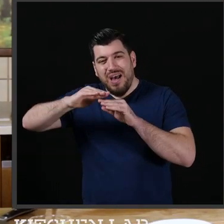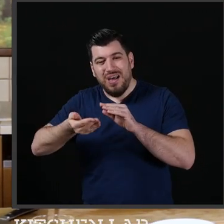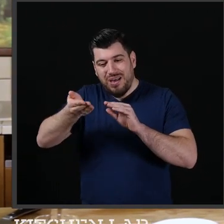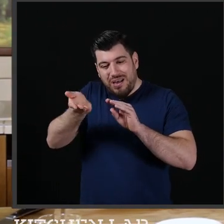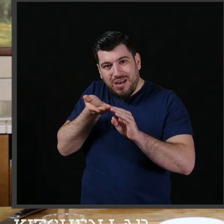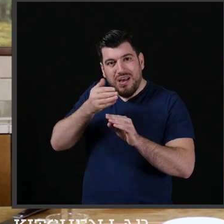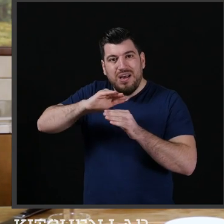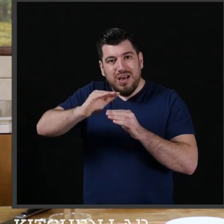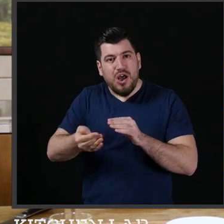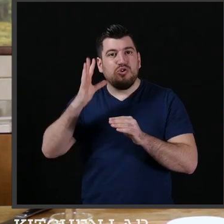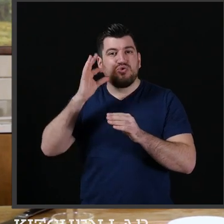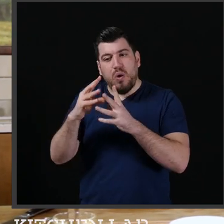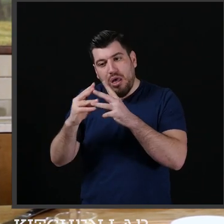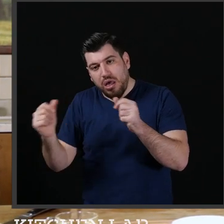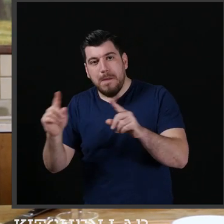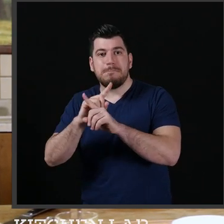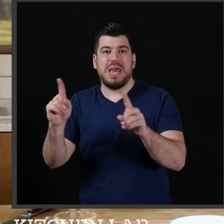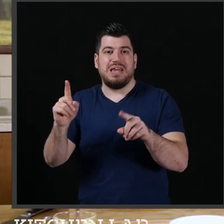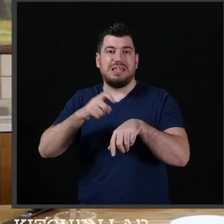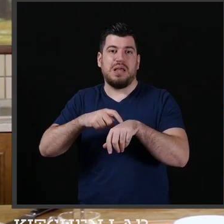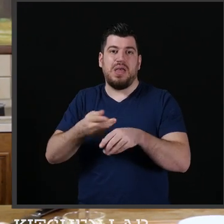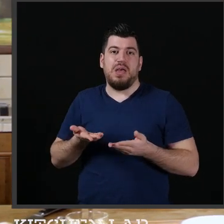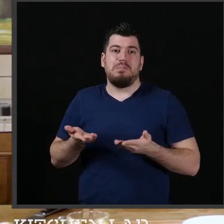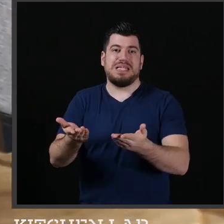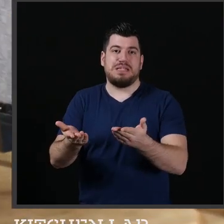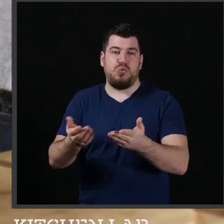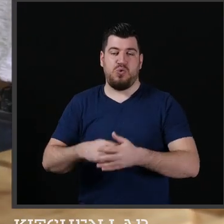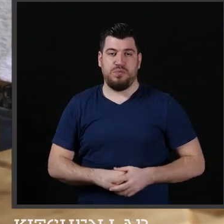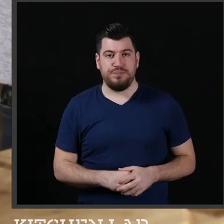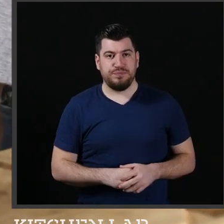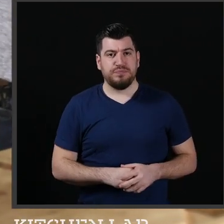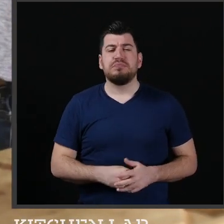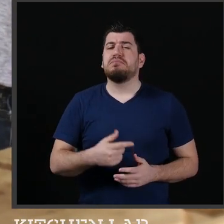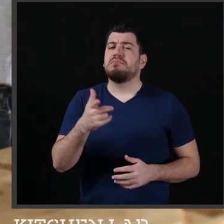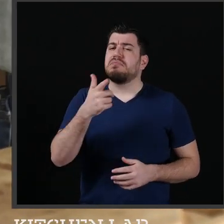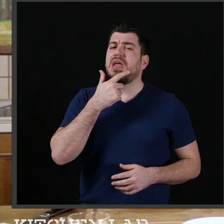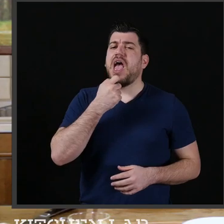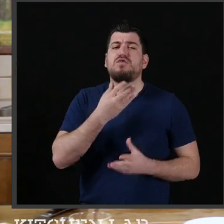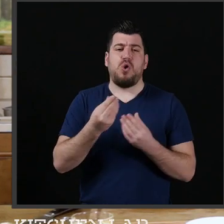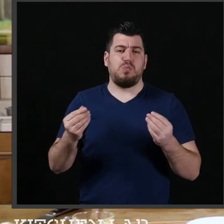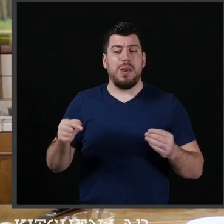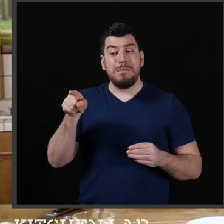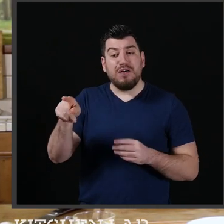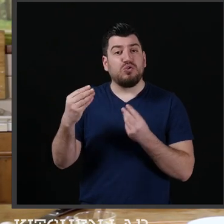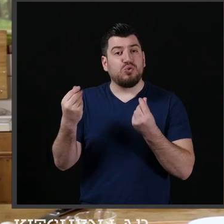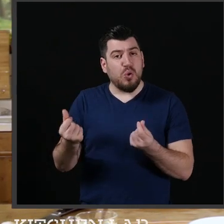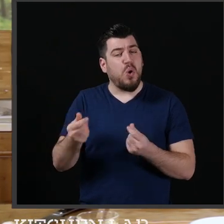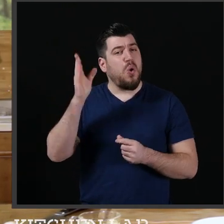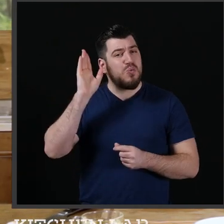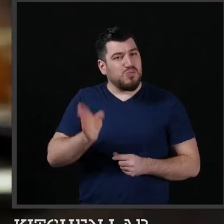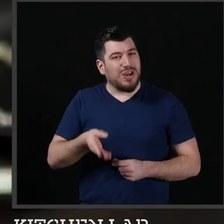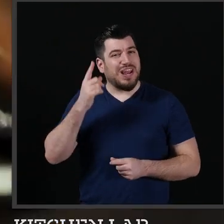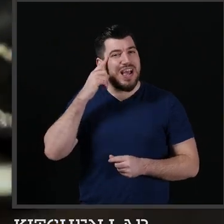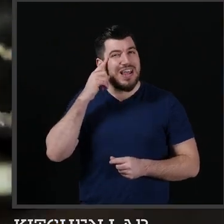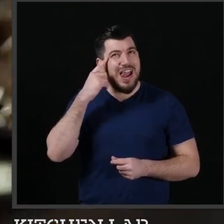σοτάρω, ωστόσο να μην σπάσει πάρα πολύ καθώς ψήνεται. Είναι πάρα πολύ εύκολο να το καταλάβετε. Ουσιαστικά με αυτόν τον τρόπο θα μπορούμε να καταλάβουμε ρύζι στο τέλος το